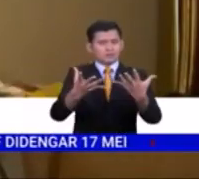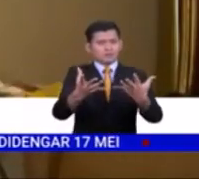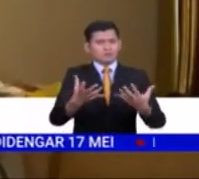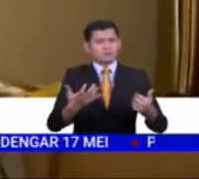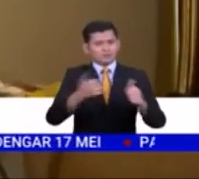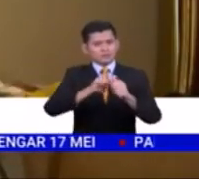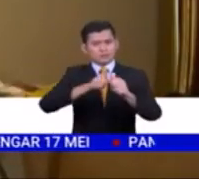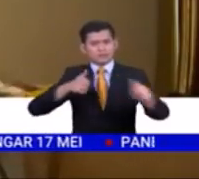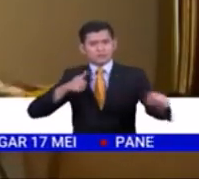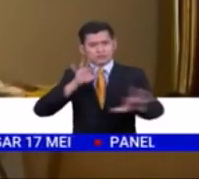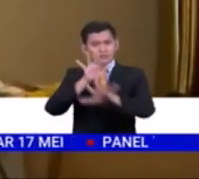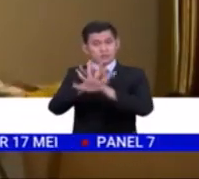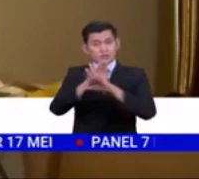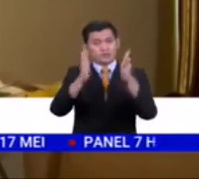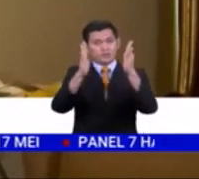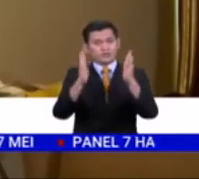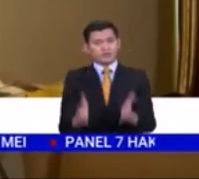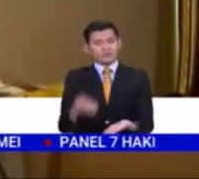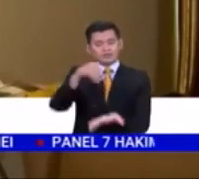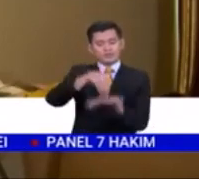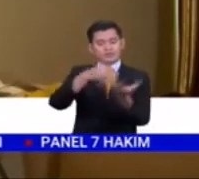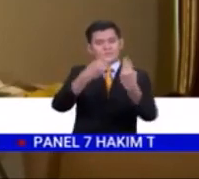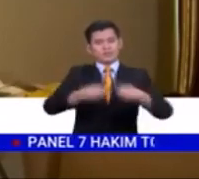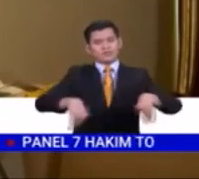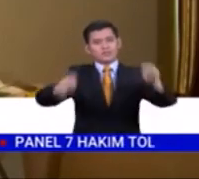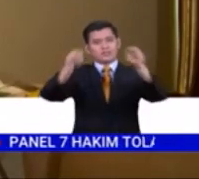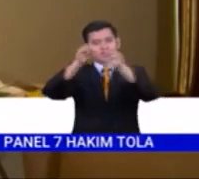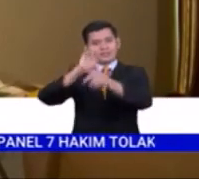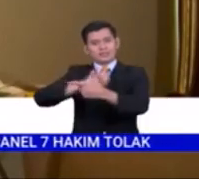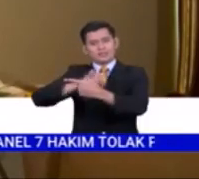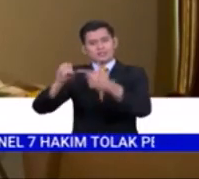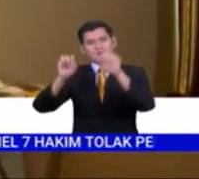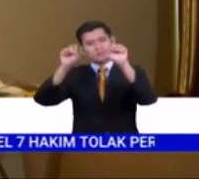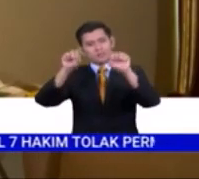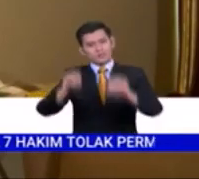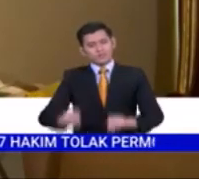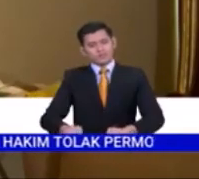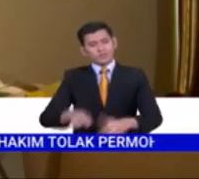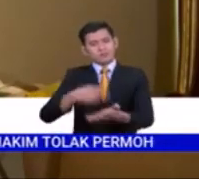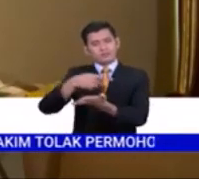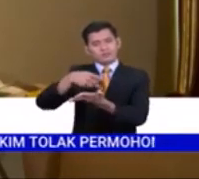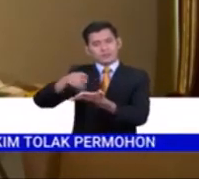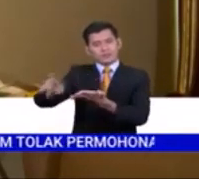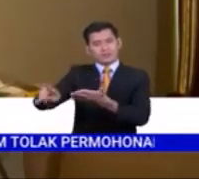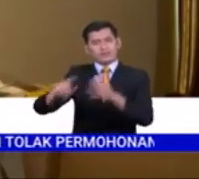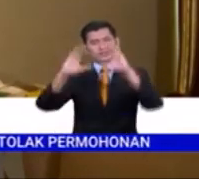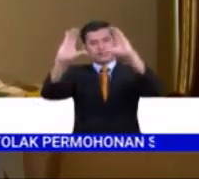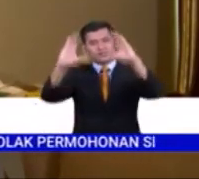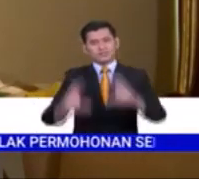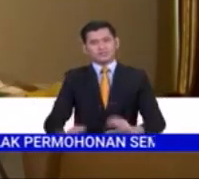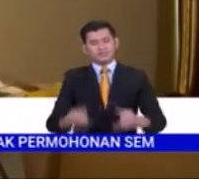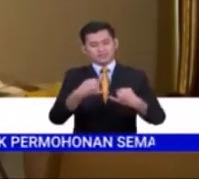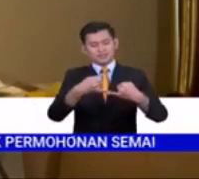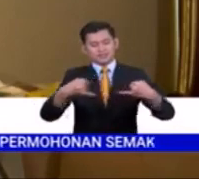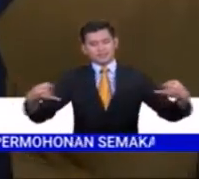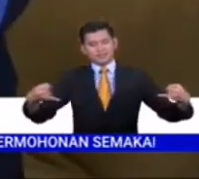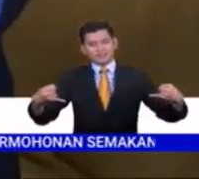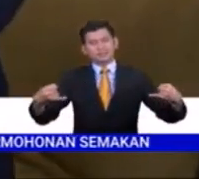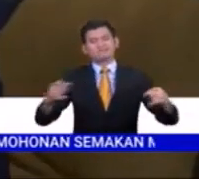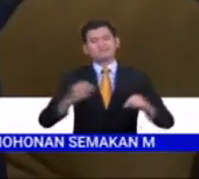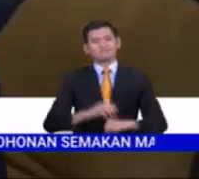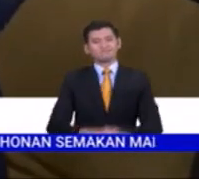di masjid-masjid, ataupun boleh terus bayar melalui secara atas talian di platform-platform yang kita sediakan, insyaAllah.